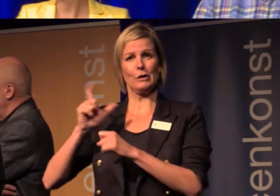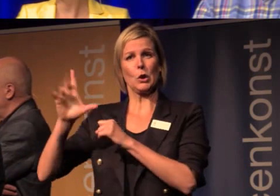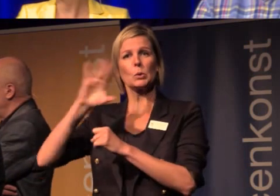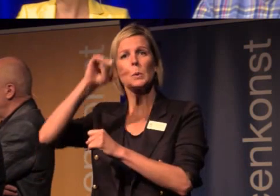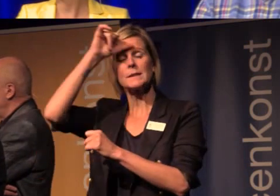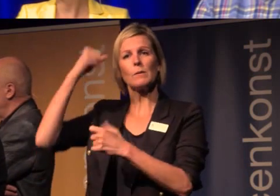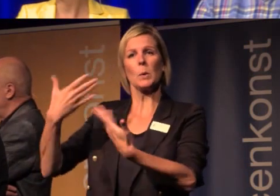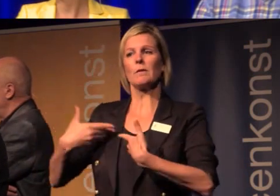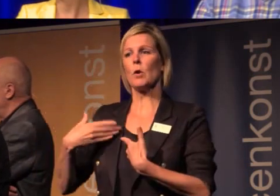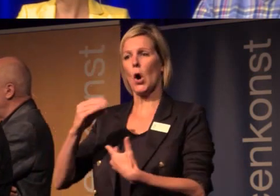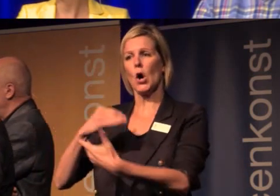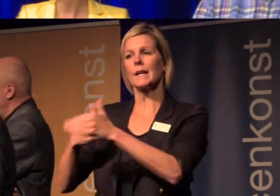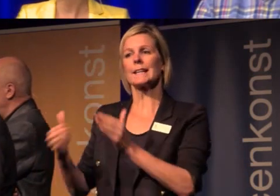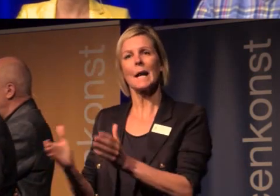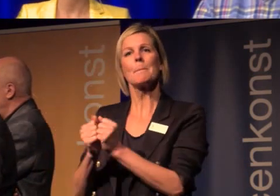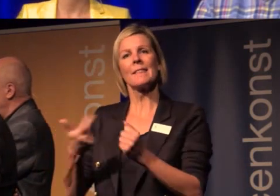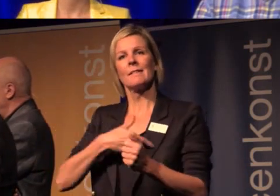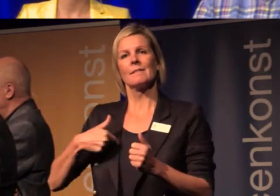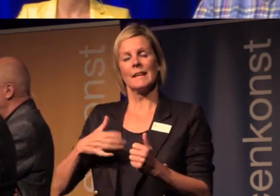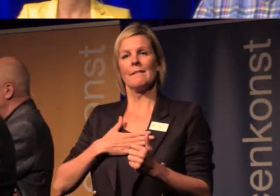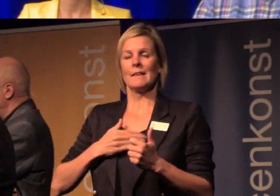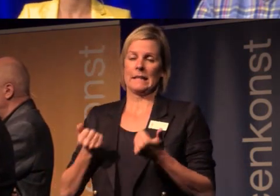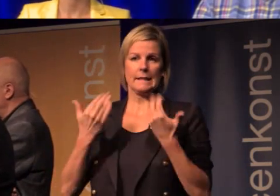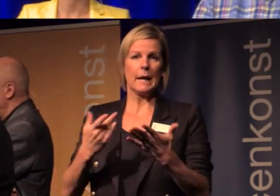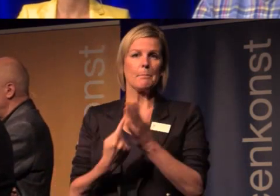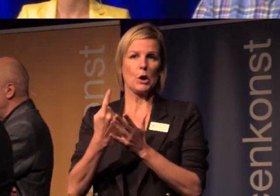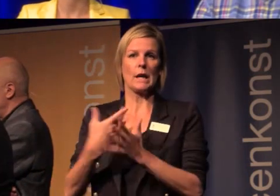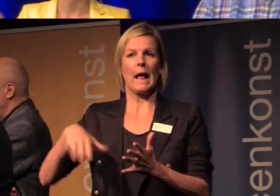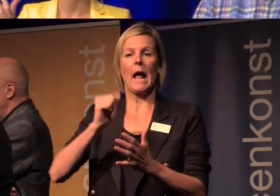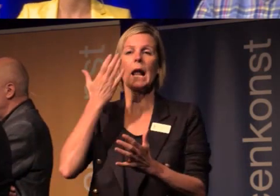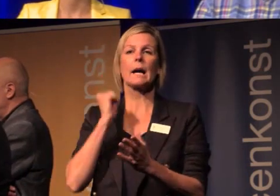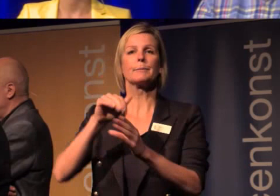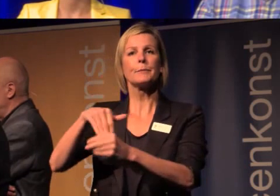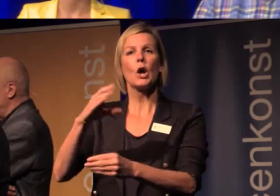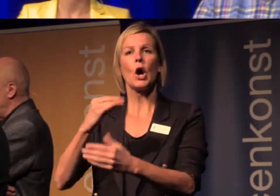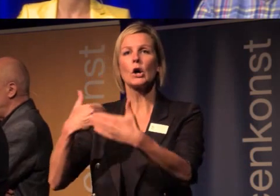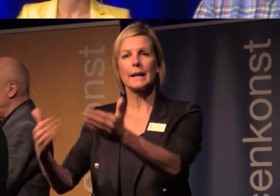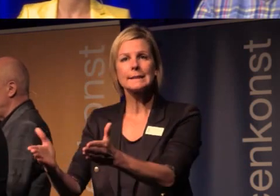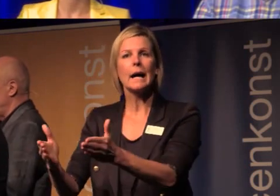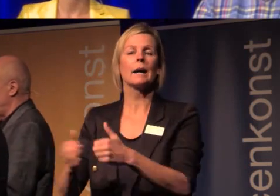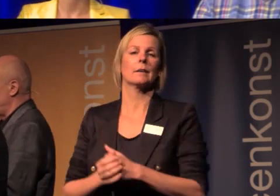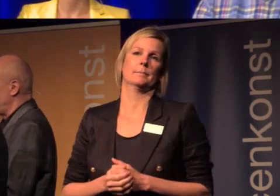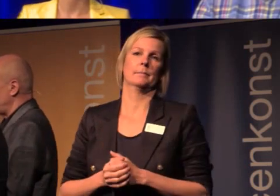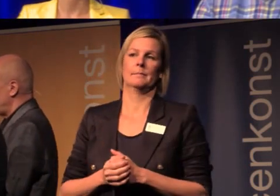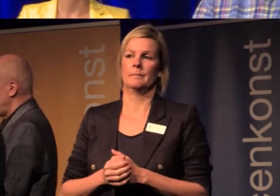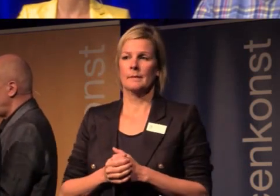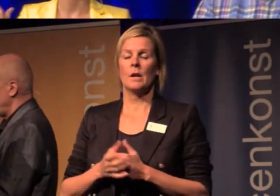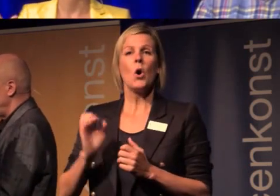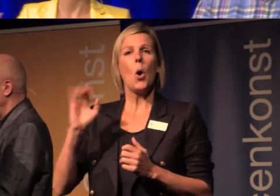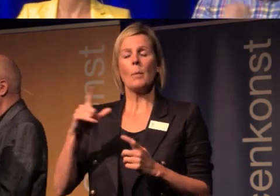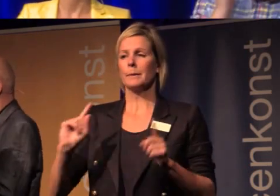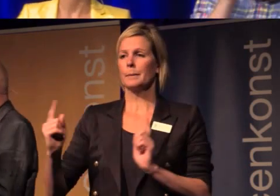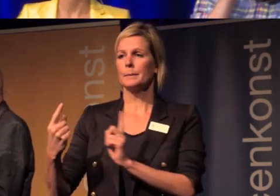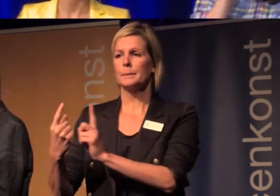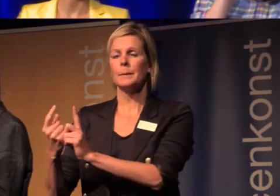det vill vi att det ska vara möjligt att få. Därför att man inte ska behöva ge upp sin trygghet bara för att man närmar sig ett egenföretagande, för då kanske man